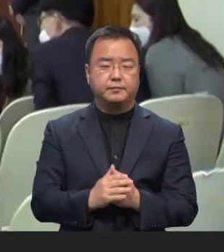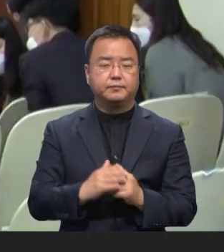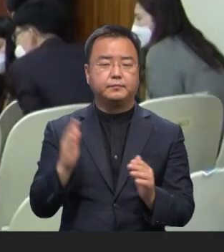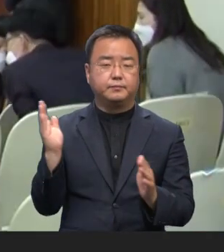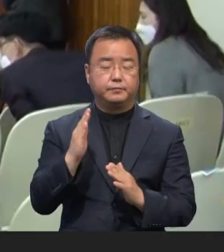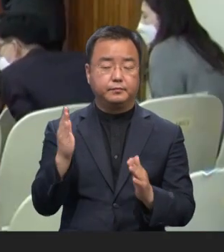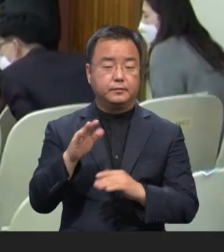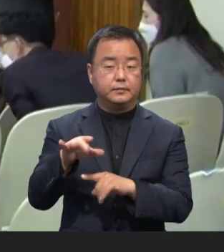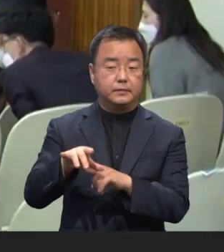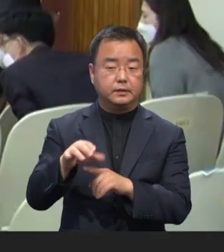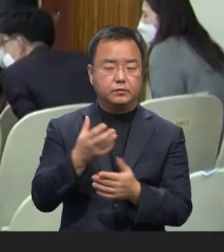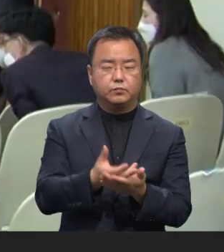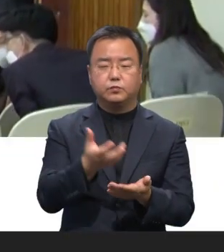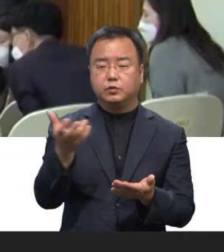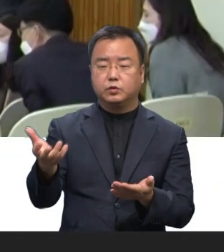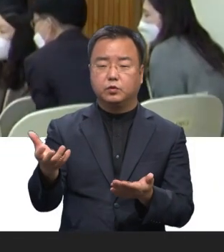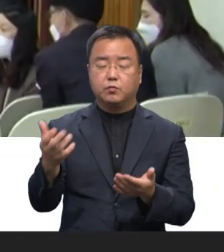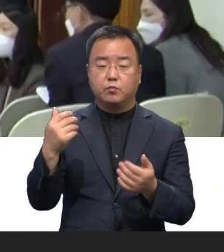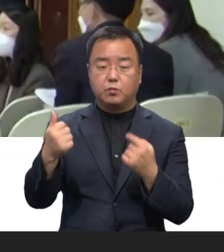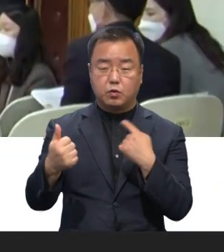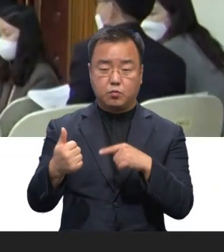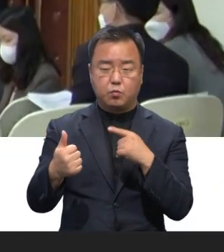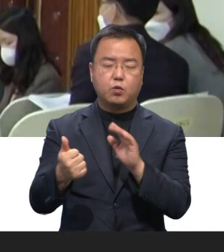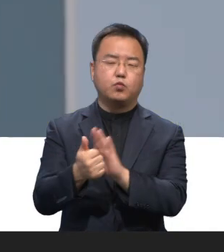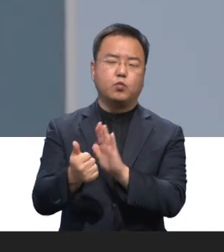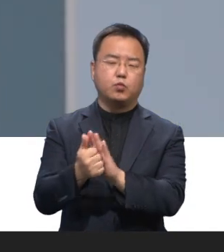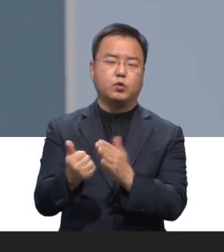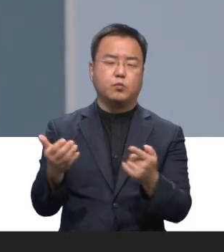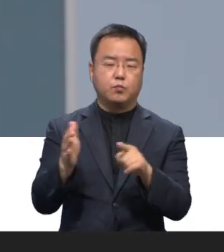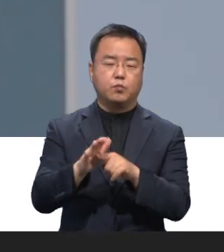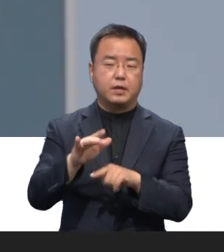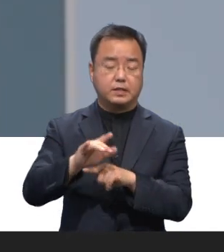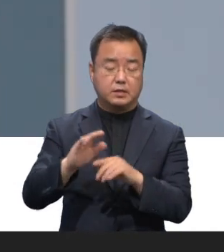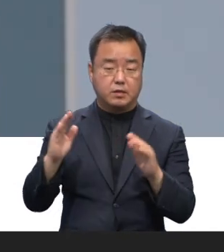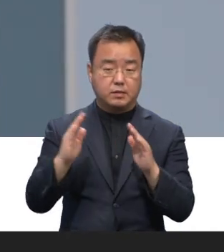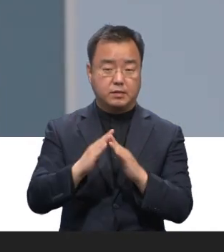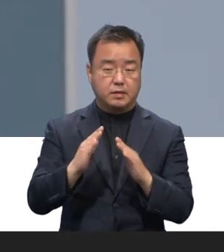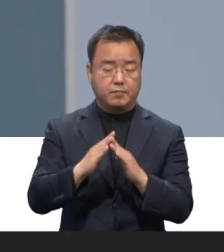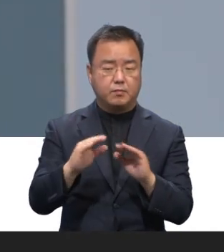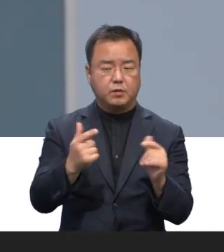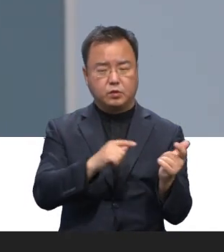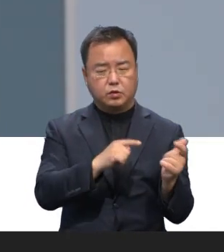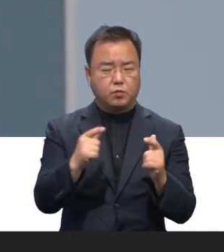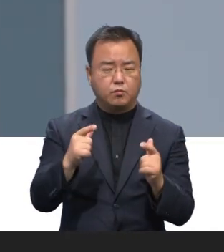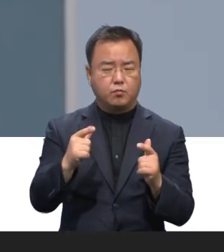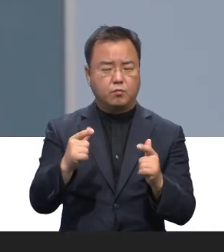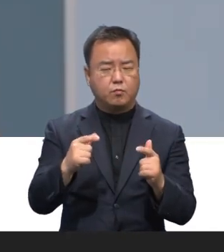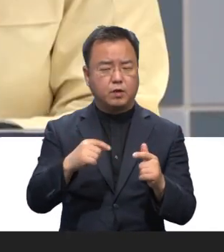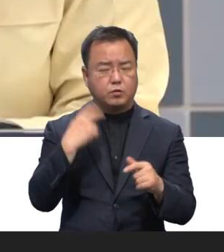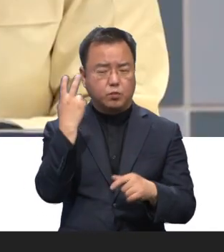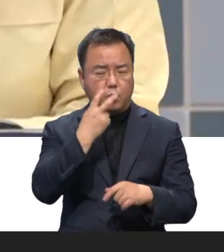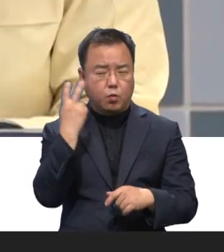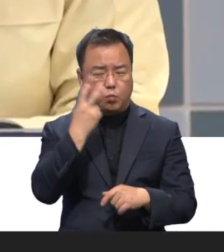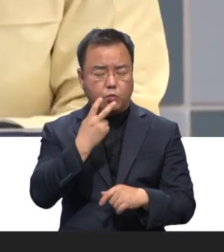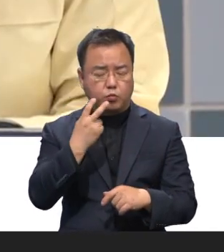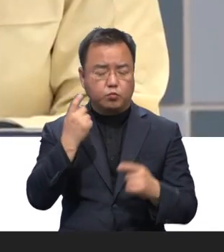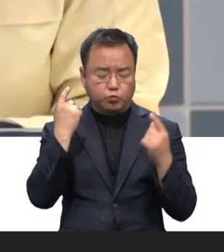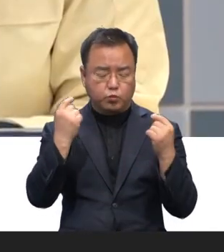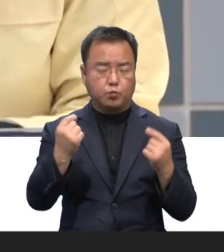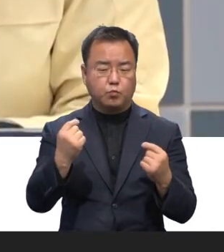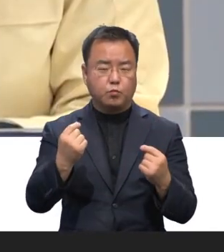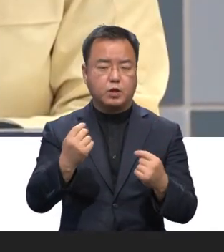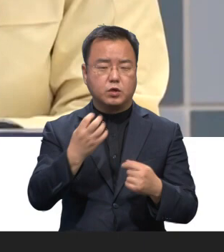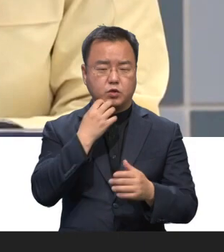농촌 유학을 돕기 위해 전남교육청은 참여 농가와 학교를 지속적으로 모니터링하고 서울시교육청은 유학 매뉴얼을